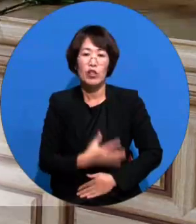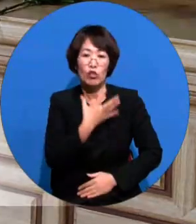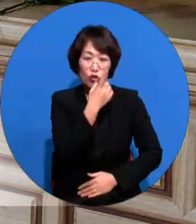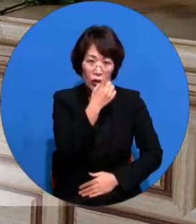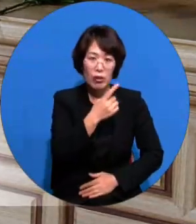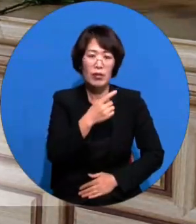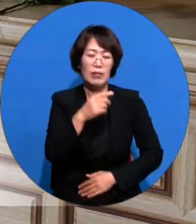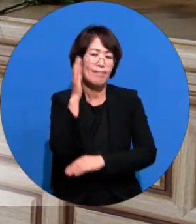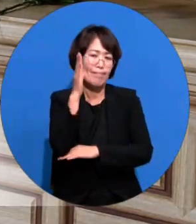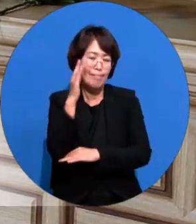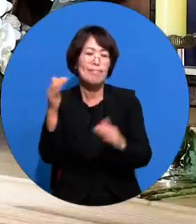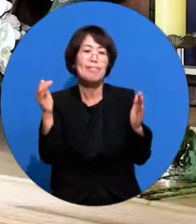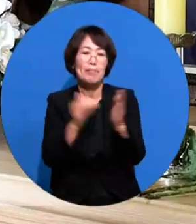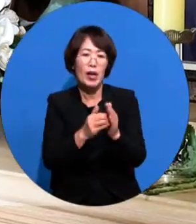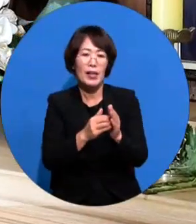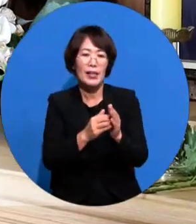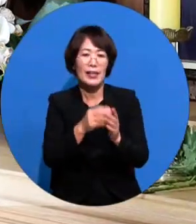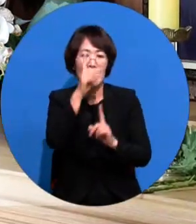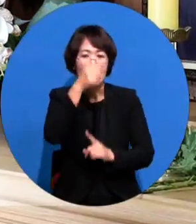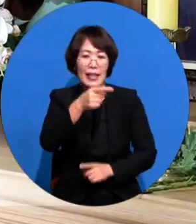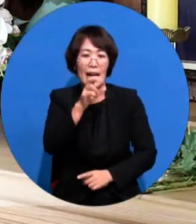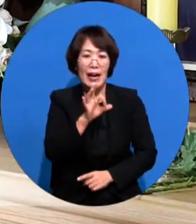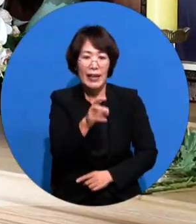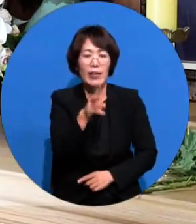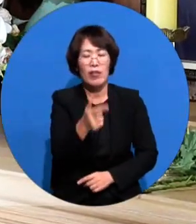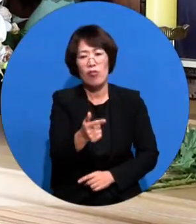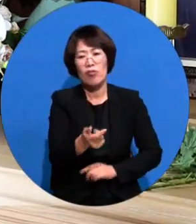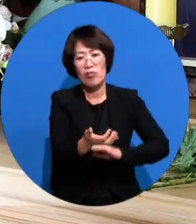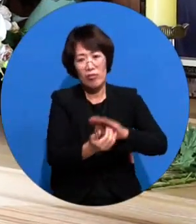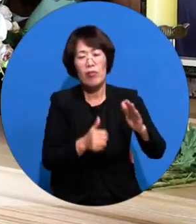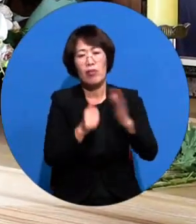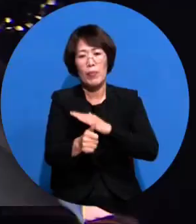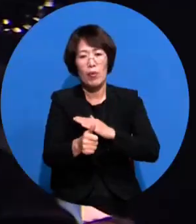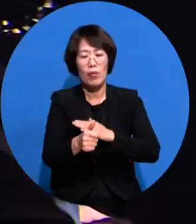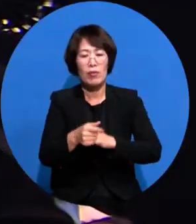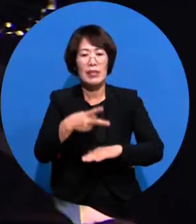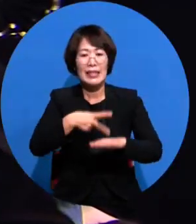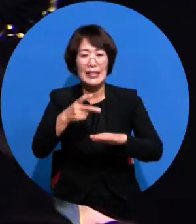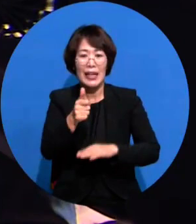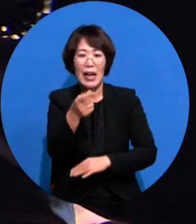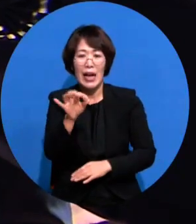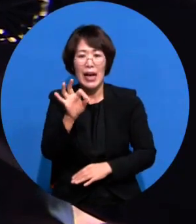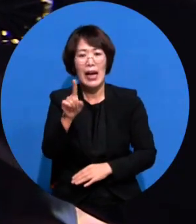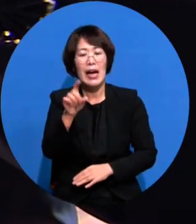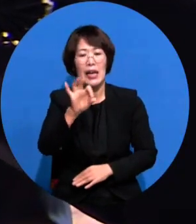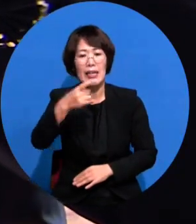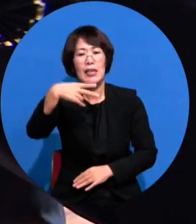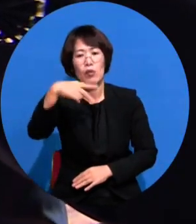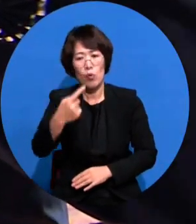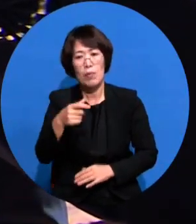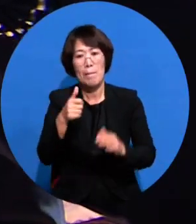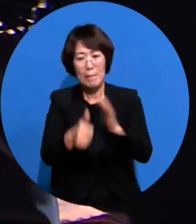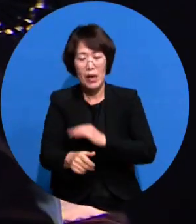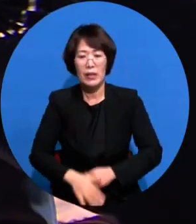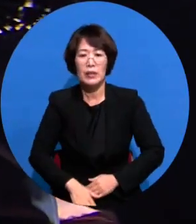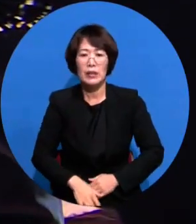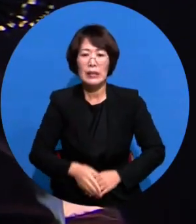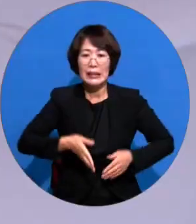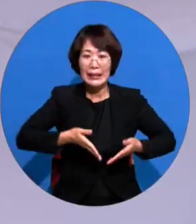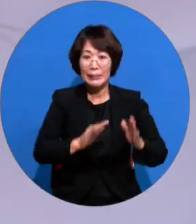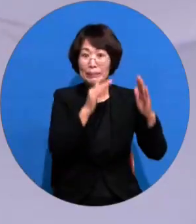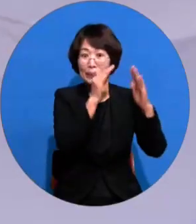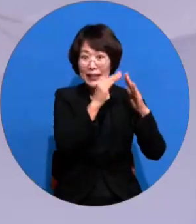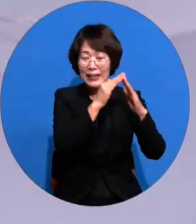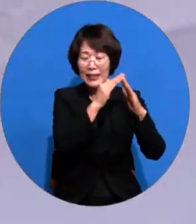순천에서 강연을 마친 이낙연 민주당 전 대표가 신안 하이도를 찾았습니다. 이 전 대표는 김대중 전 대통령 생가